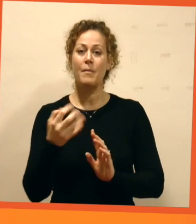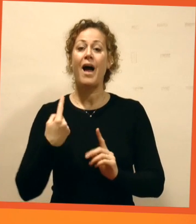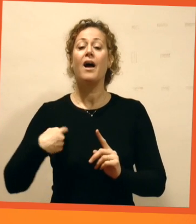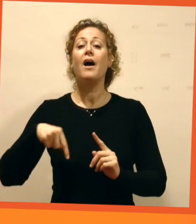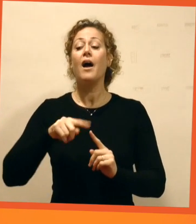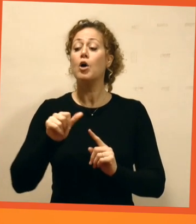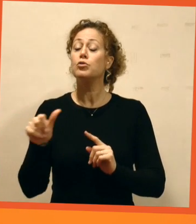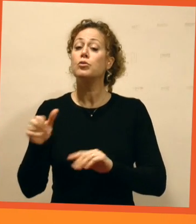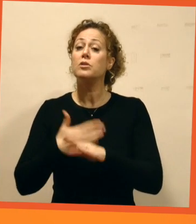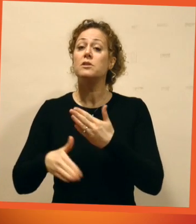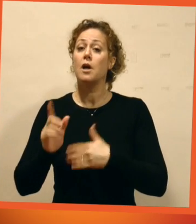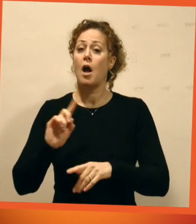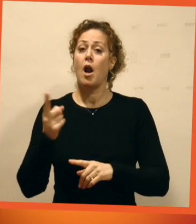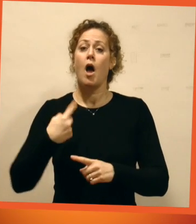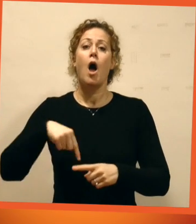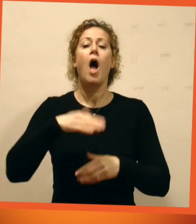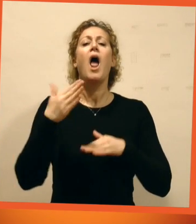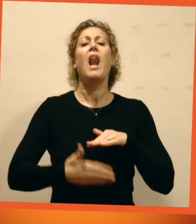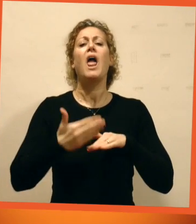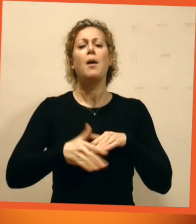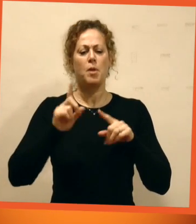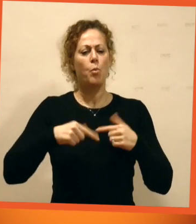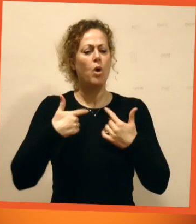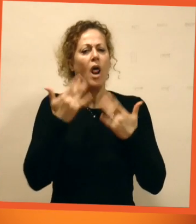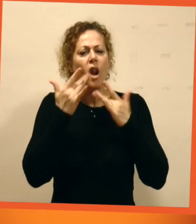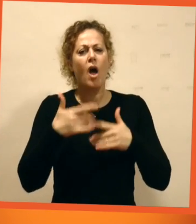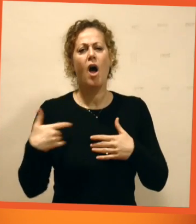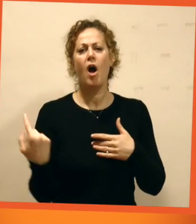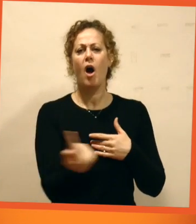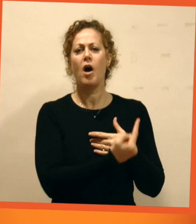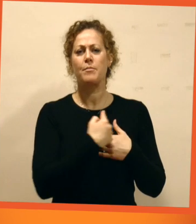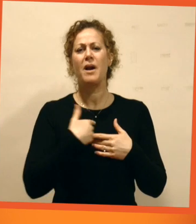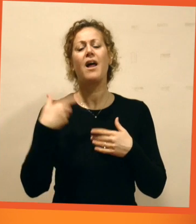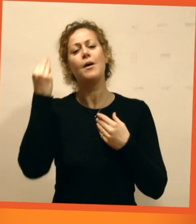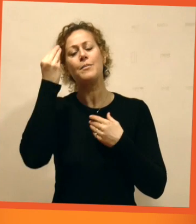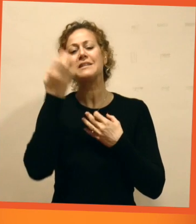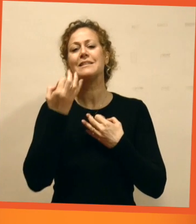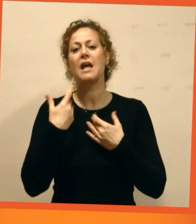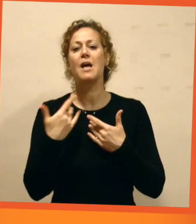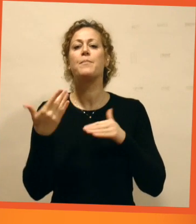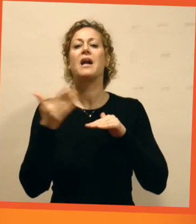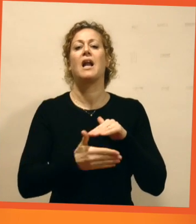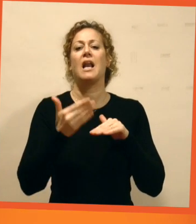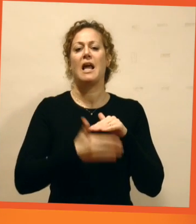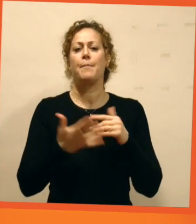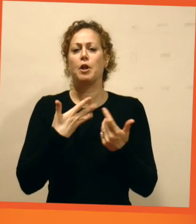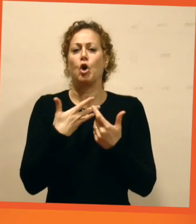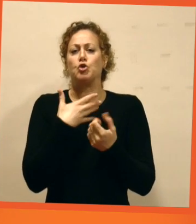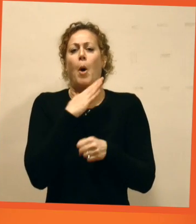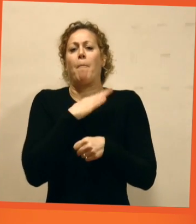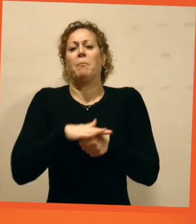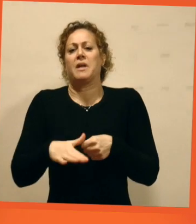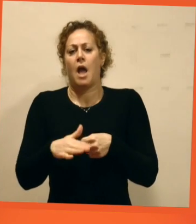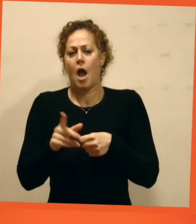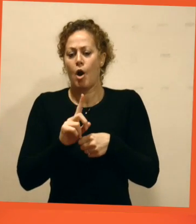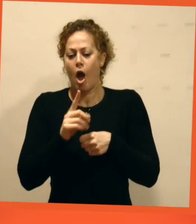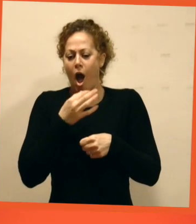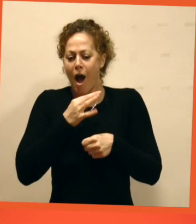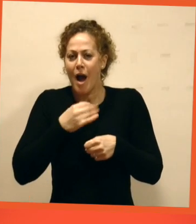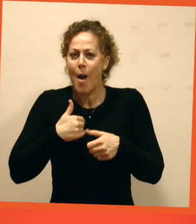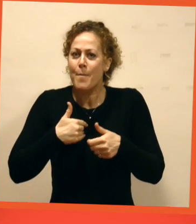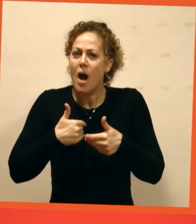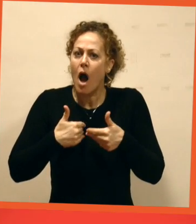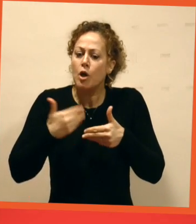limiti sono solo quelli che noi pensiamo siano i nostri limiti. Perché tutti noi siamo in grado di fare molto di più di quello che pensiamo di